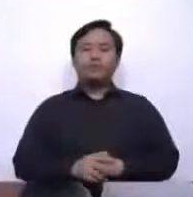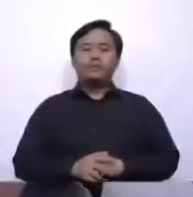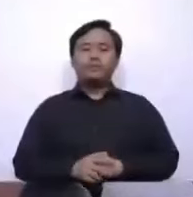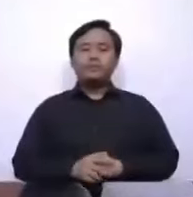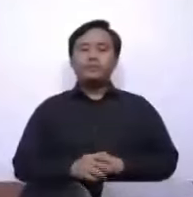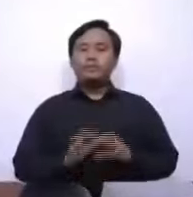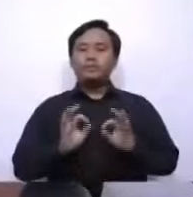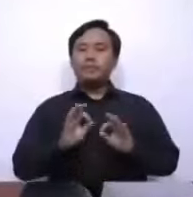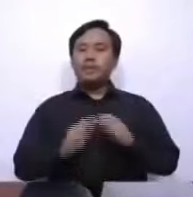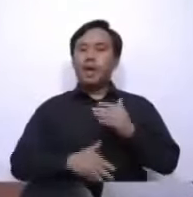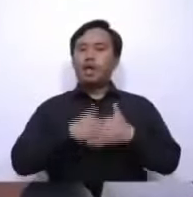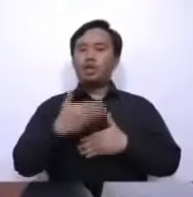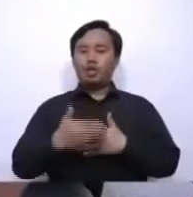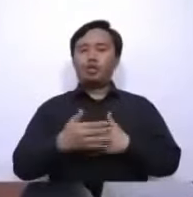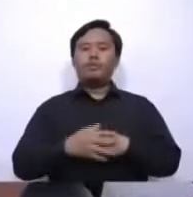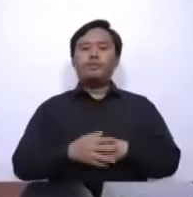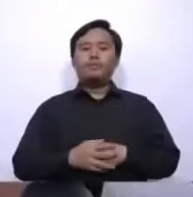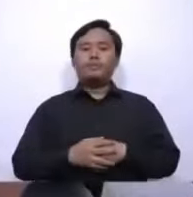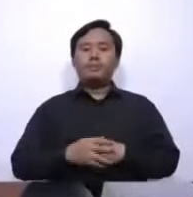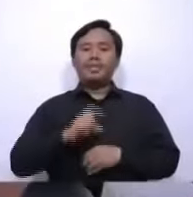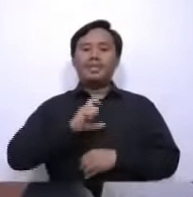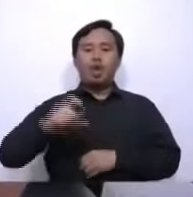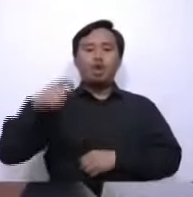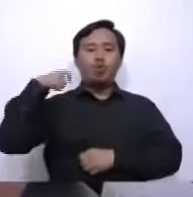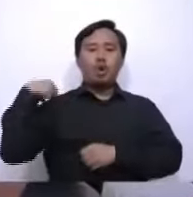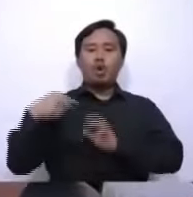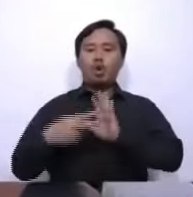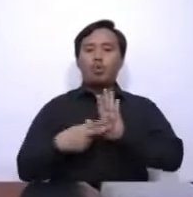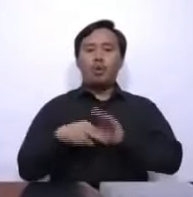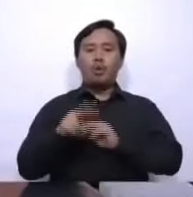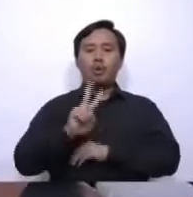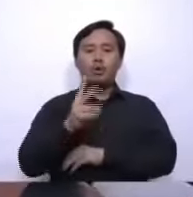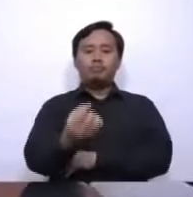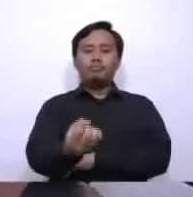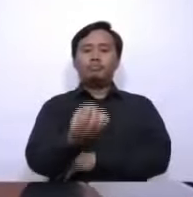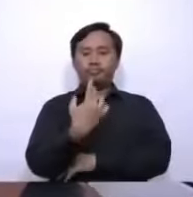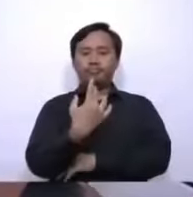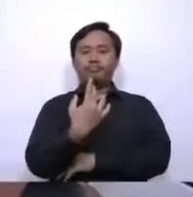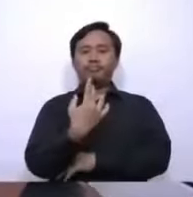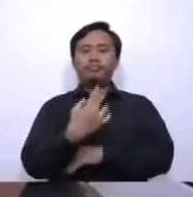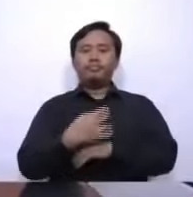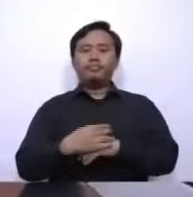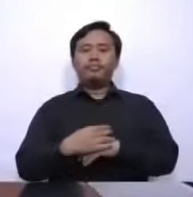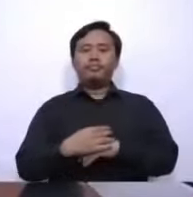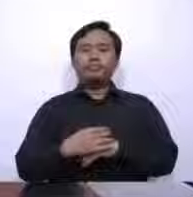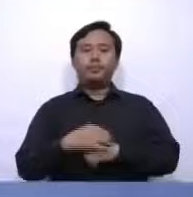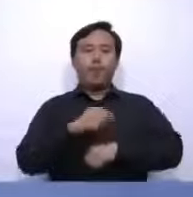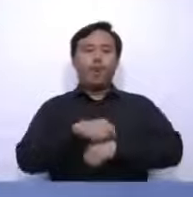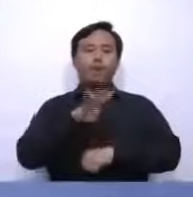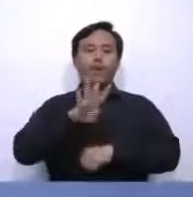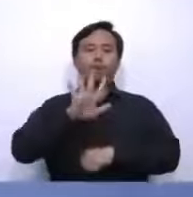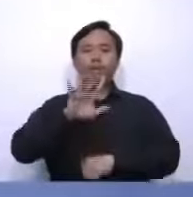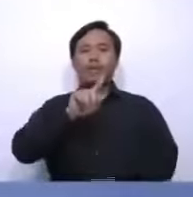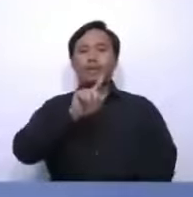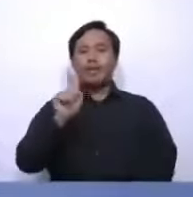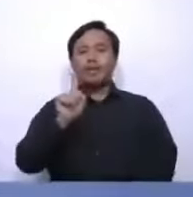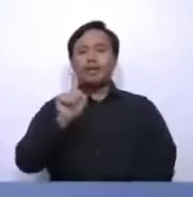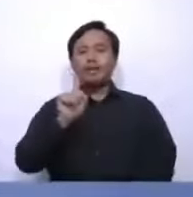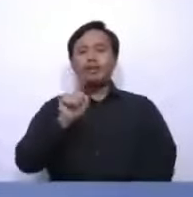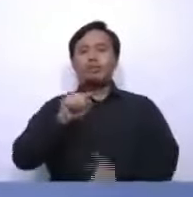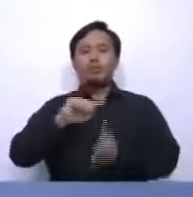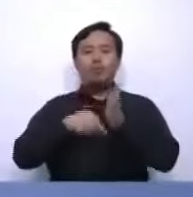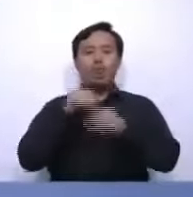Baik, berikutnya kami beri kesempatan Cagub nomor urut 2 untuk menanggapi jawaban calon gubernur nomor urut 3 dengan waktu 45 detik dimulai